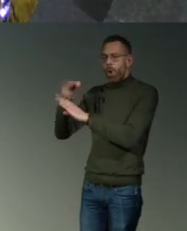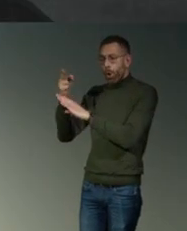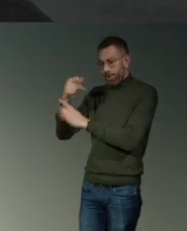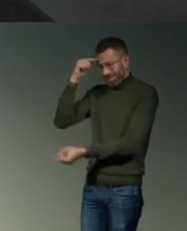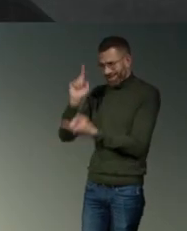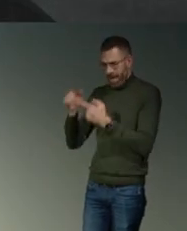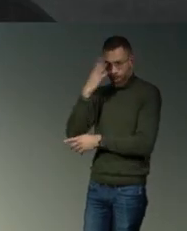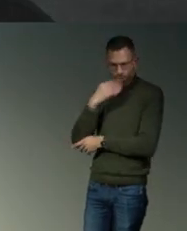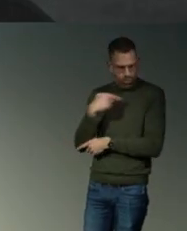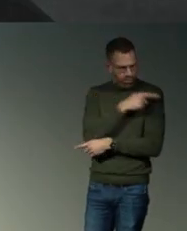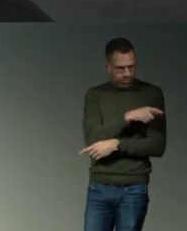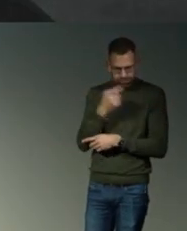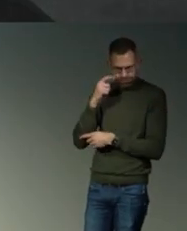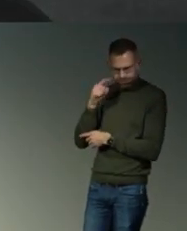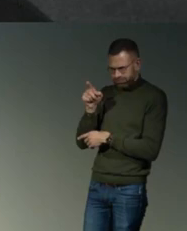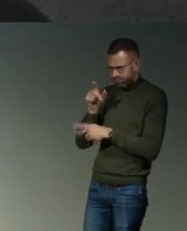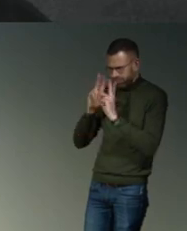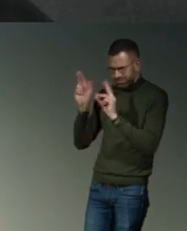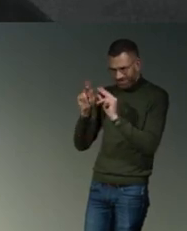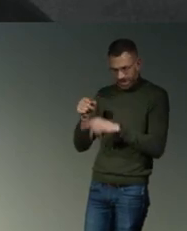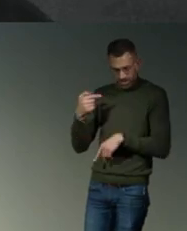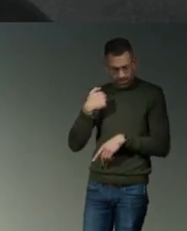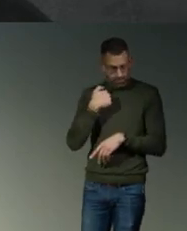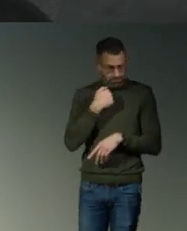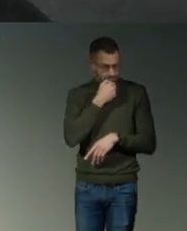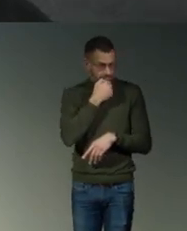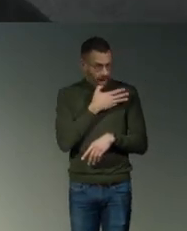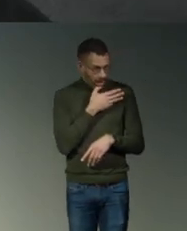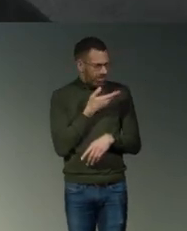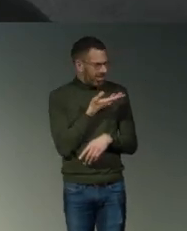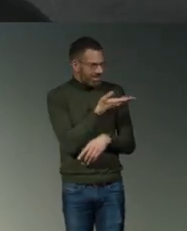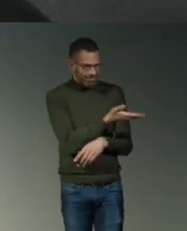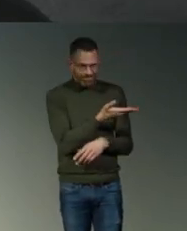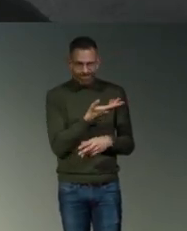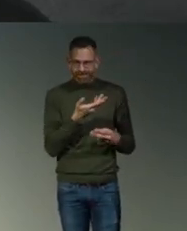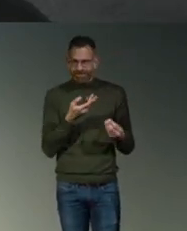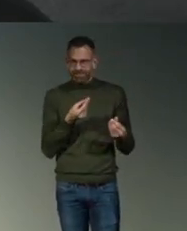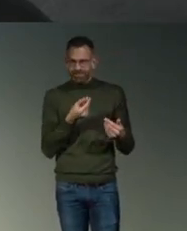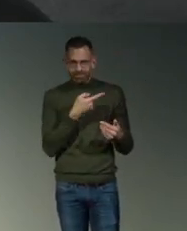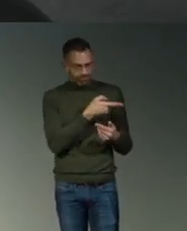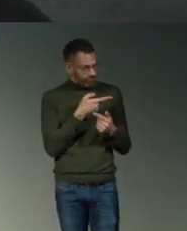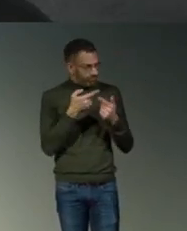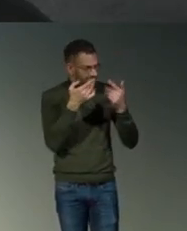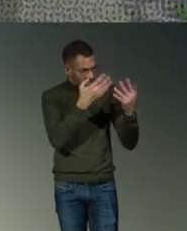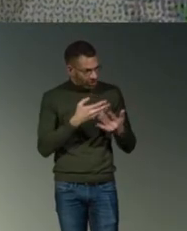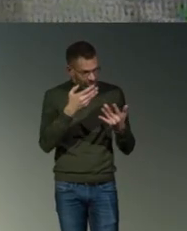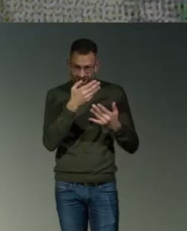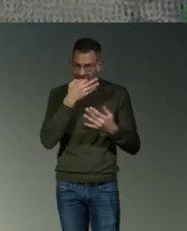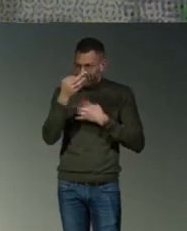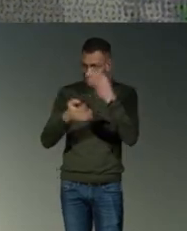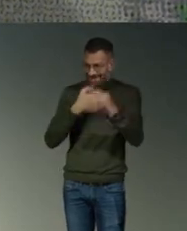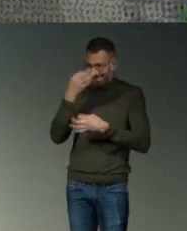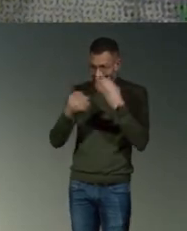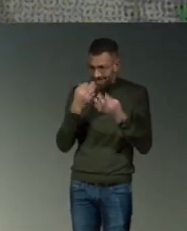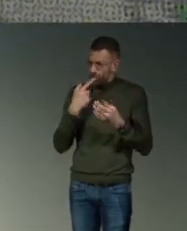loup et où j'étais absolument fasciné par la manière dont ces chiffres que vous les donniez